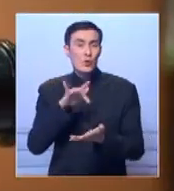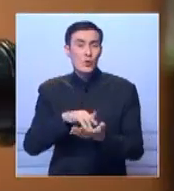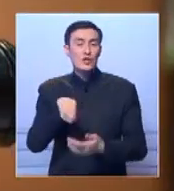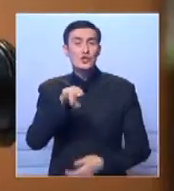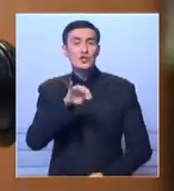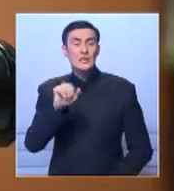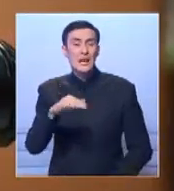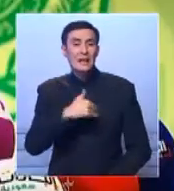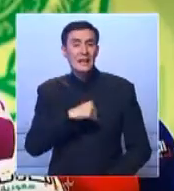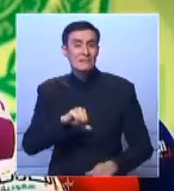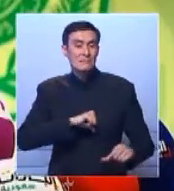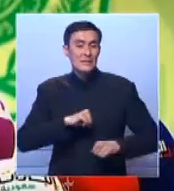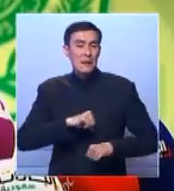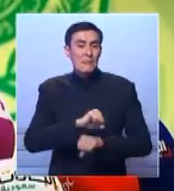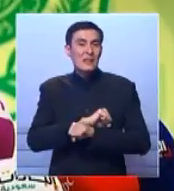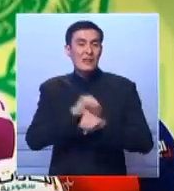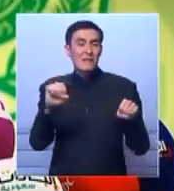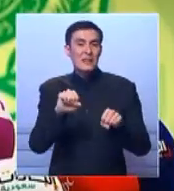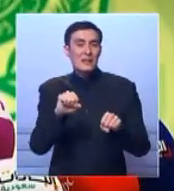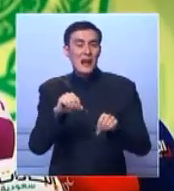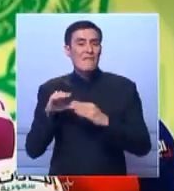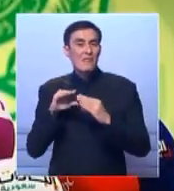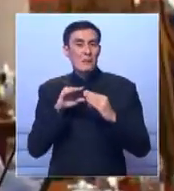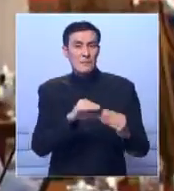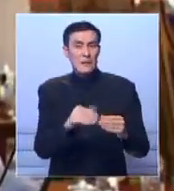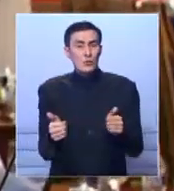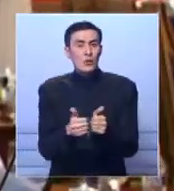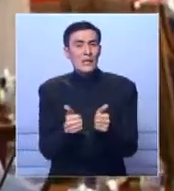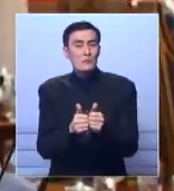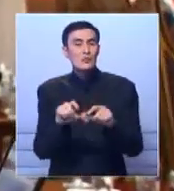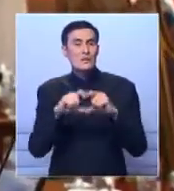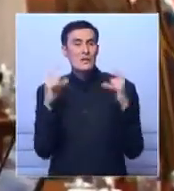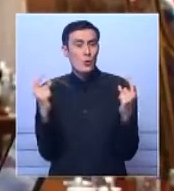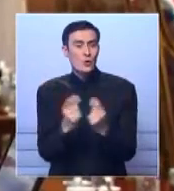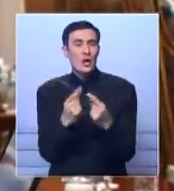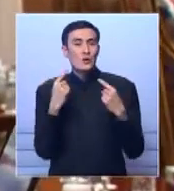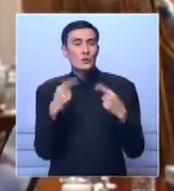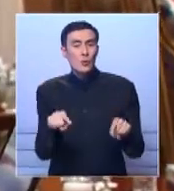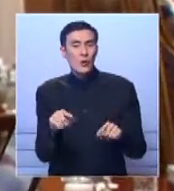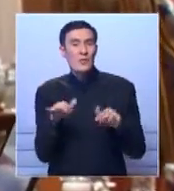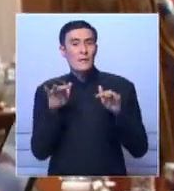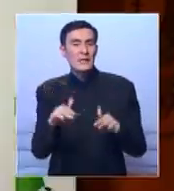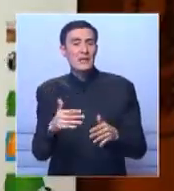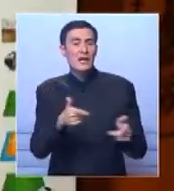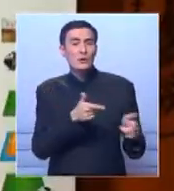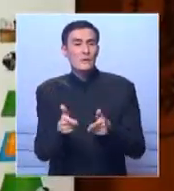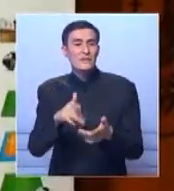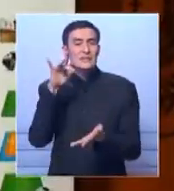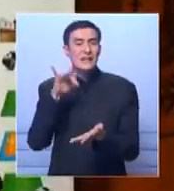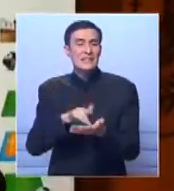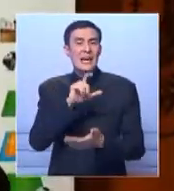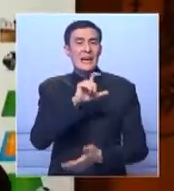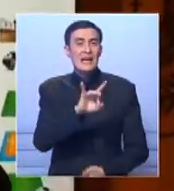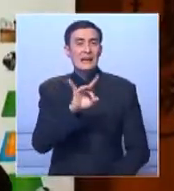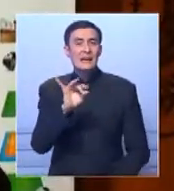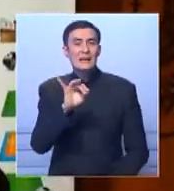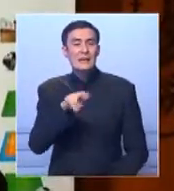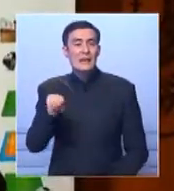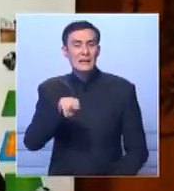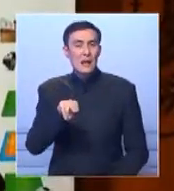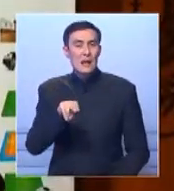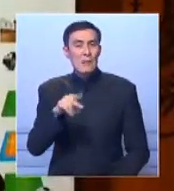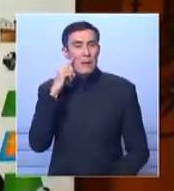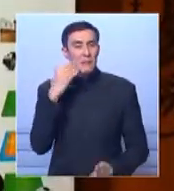Джидди. Злоумышленники хотели подорвать заминированный автомобиль у стадиона. Другое нападение экстремисты готовили в столице Эр-Рияде. По